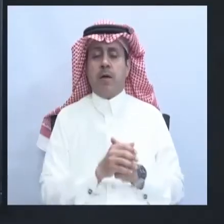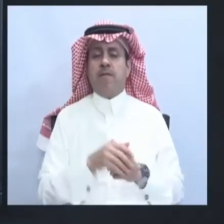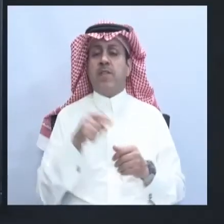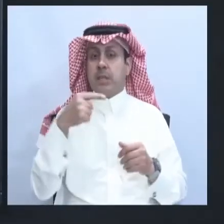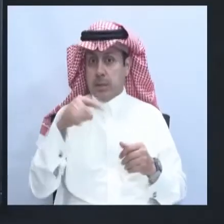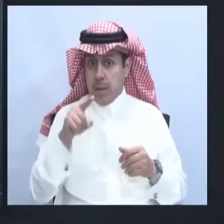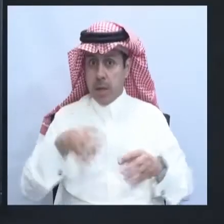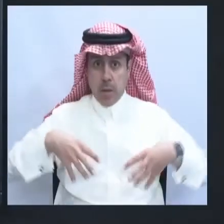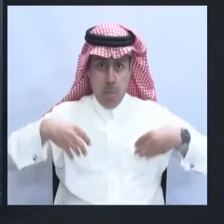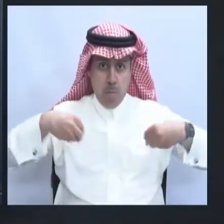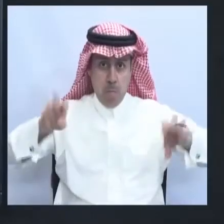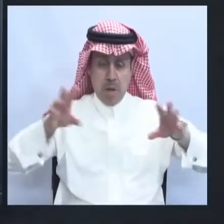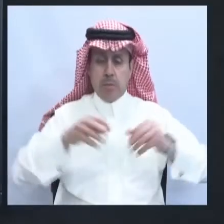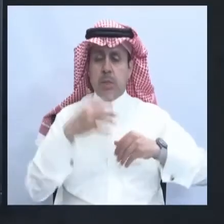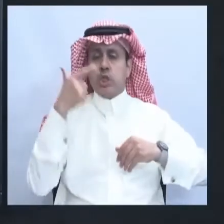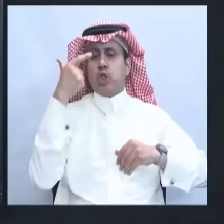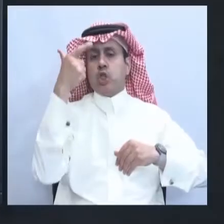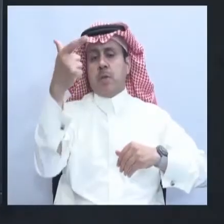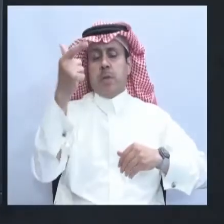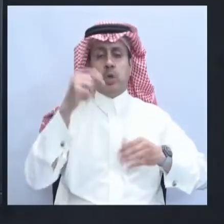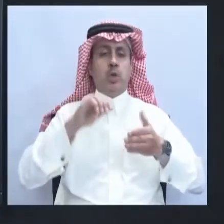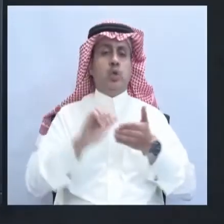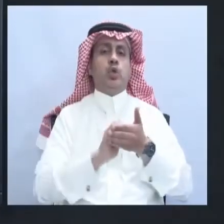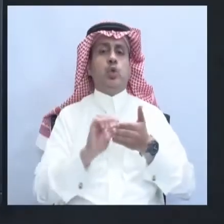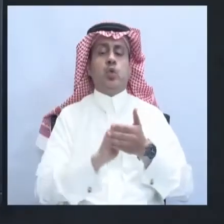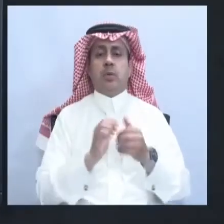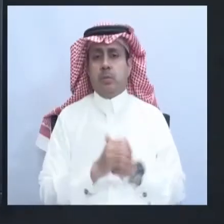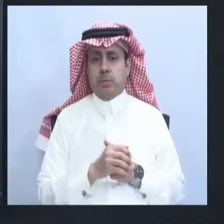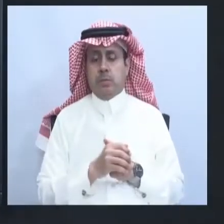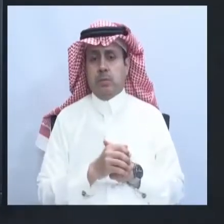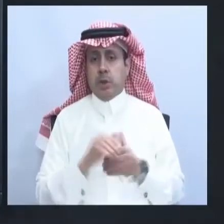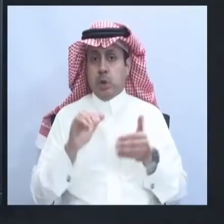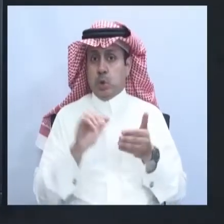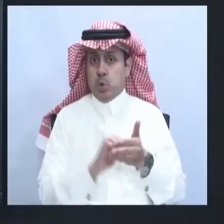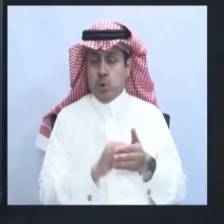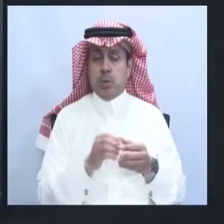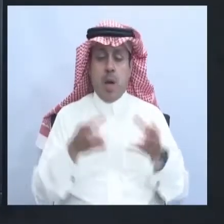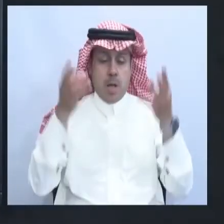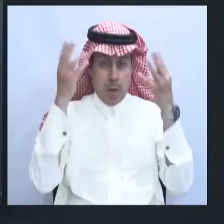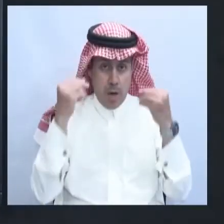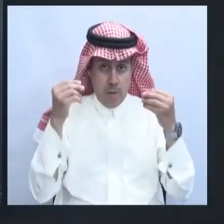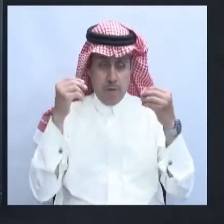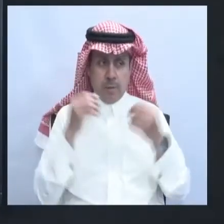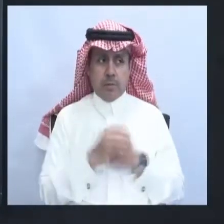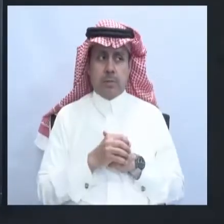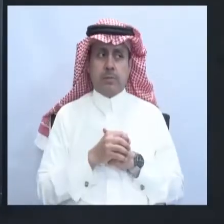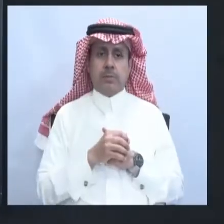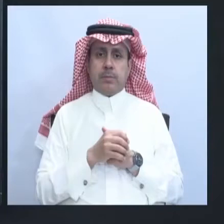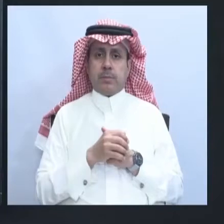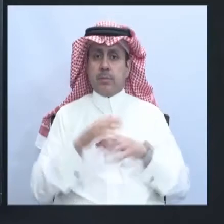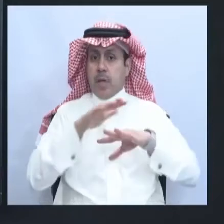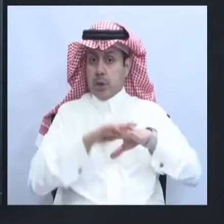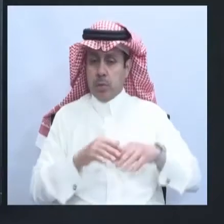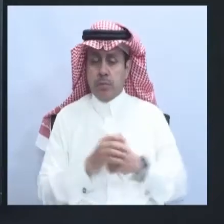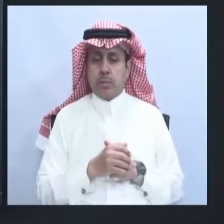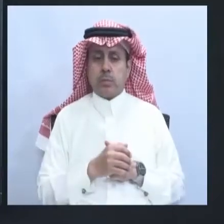صحه البيع وهي سبعه وهذه الشروط ايها الطلاب والطالبات تتعرف عليها من خلال هذا الجدول